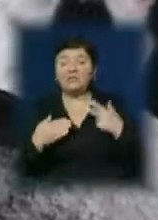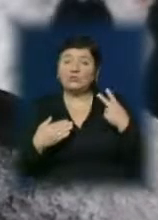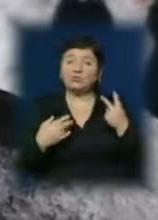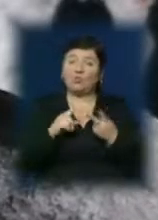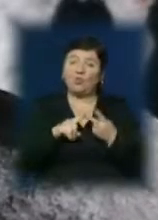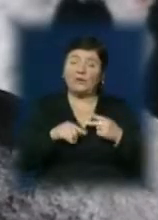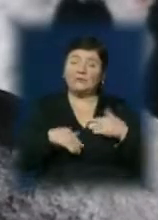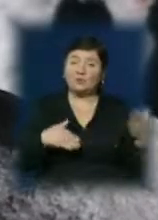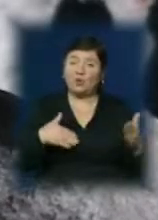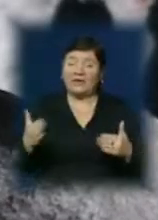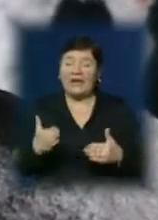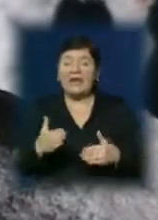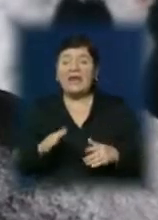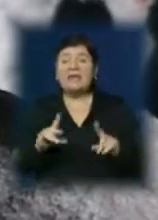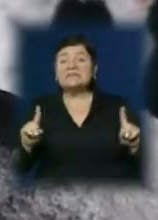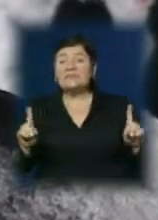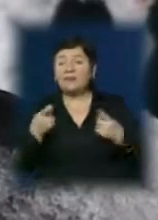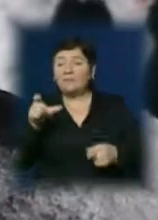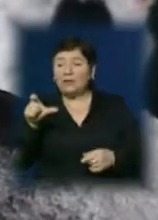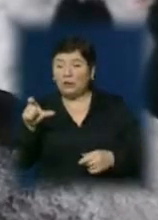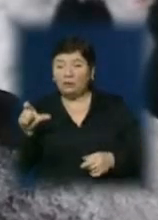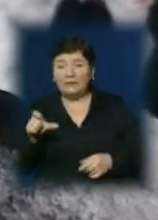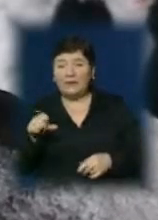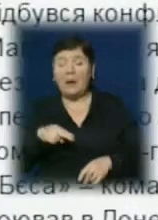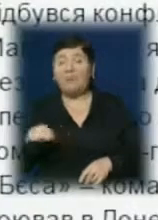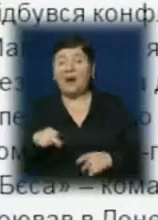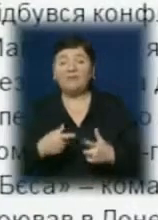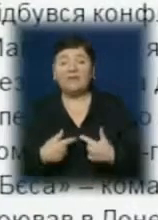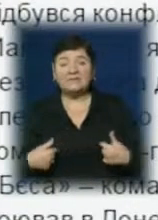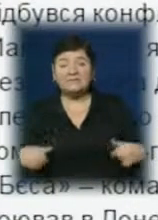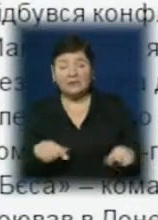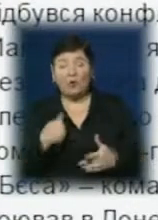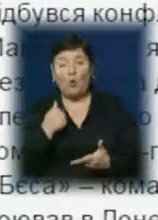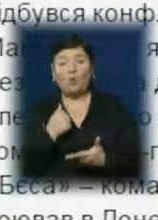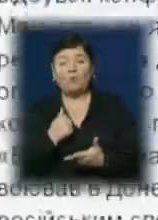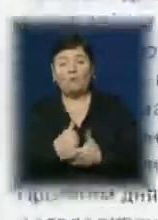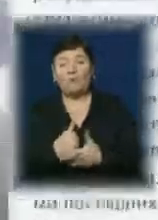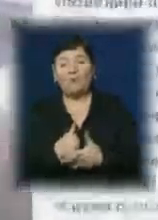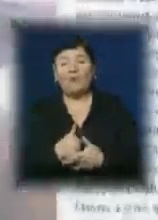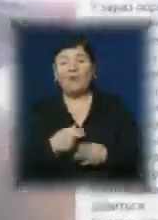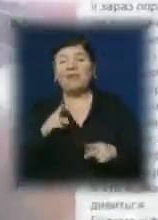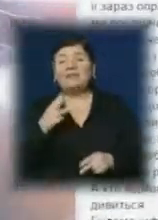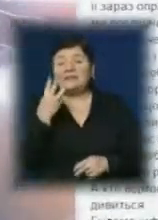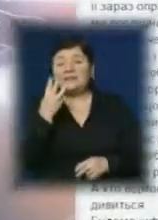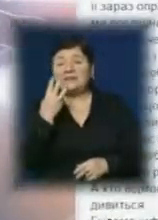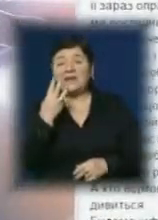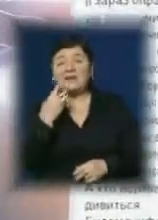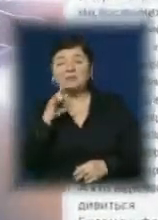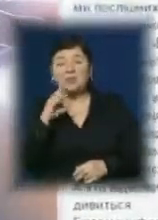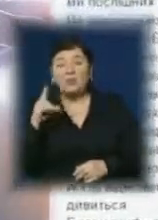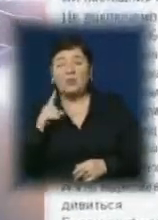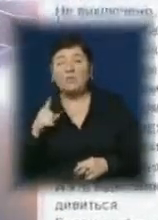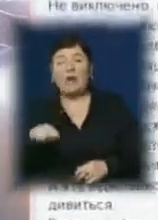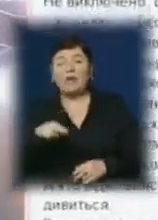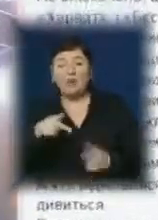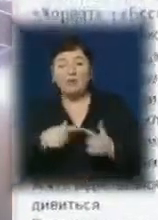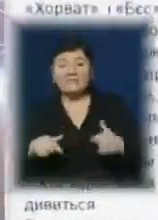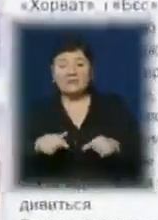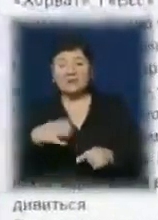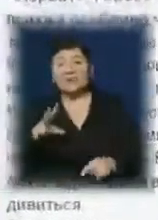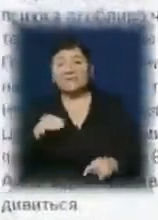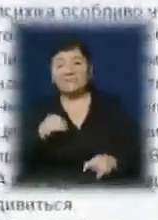сторони. Затримані люди в камуфляжі є бійцями правого сектору. Це підтвердив і головний командир Тризубу Андрій Стемпіцький, який є частиною правого сектору, на